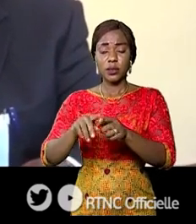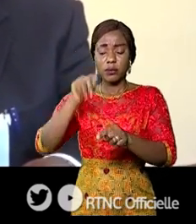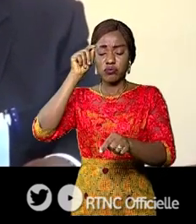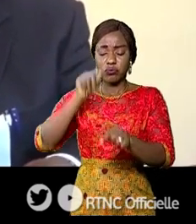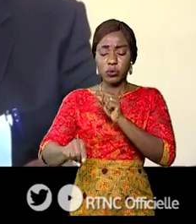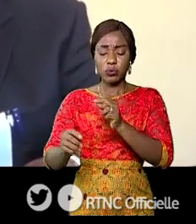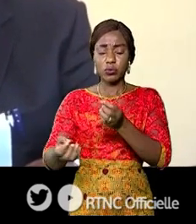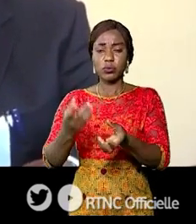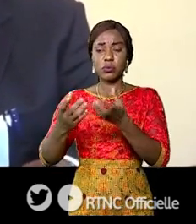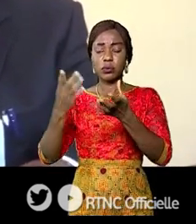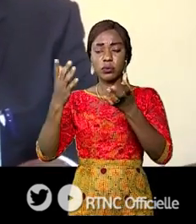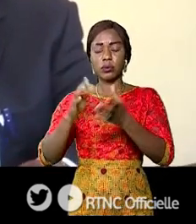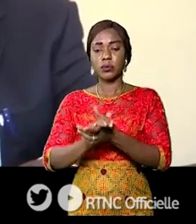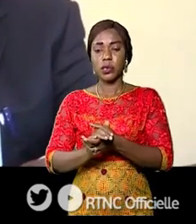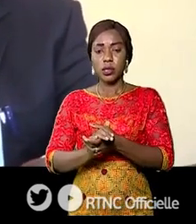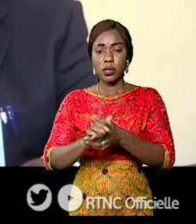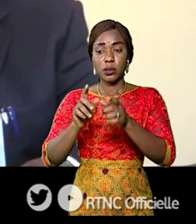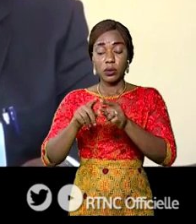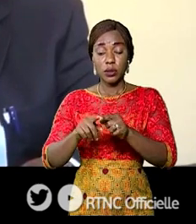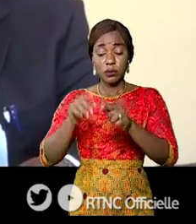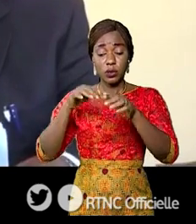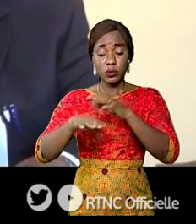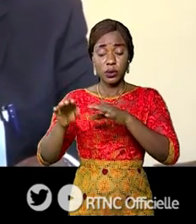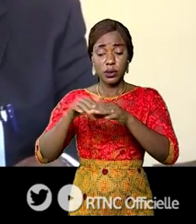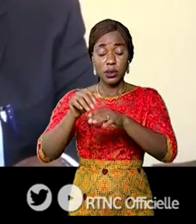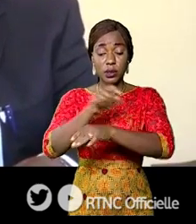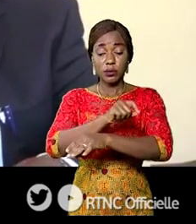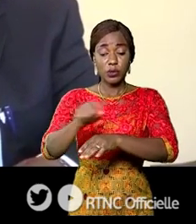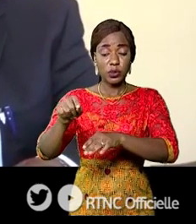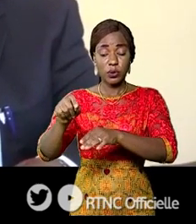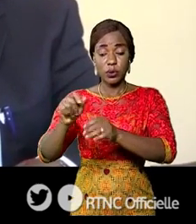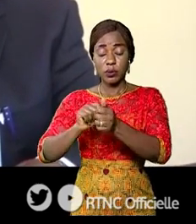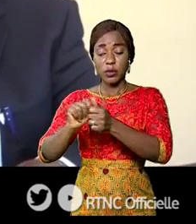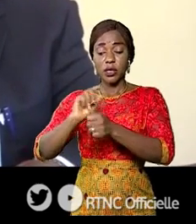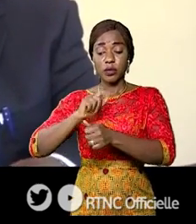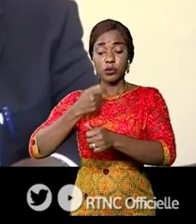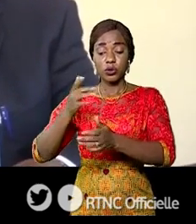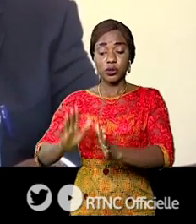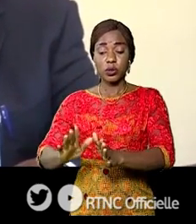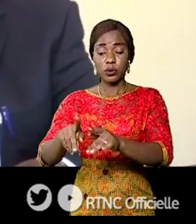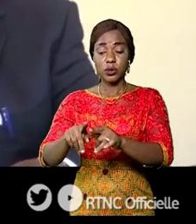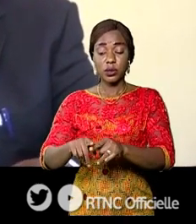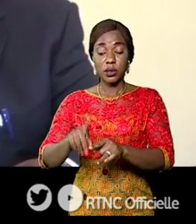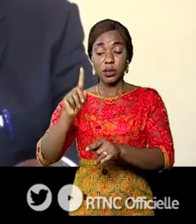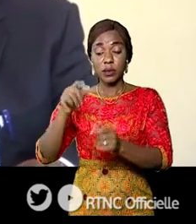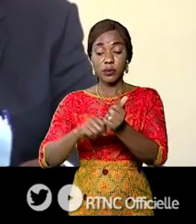blocs, cellules et le bâtiment administratif par les prisonniers et il y a eu mort